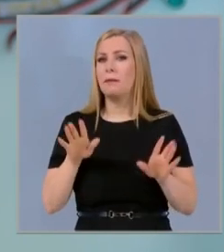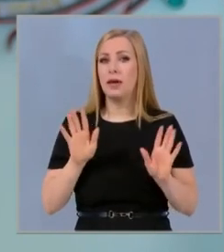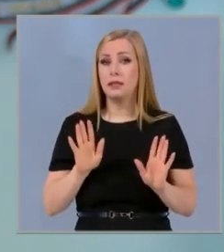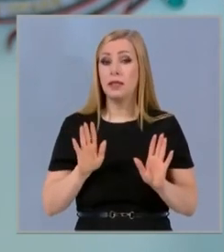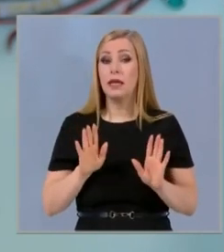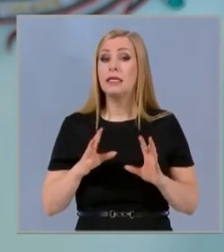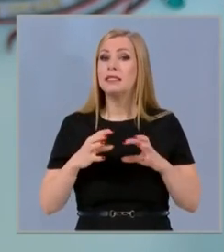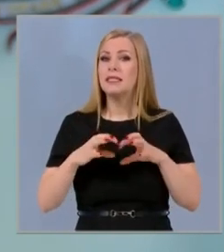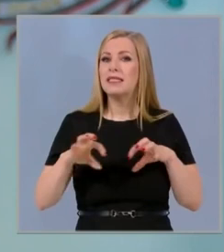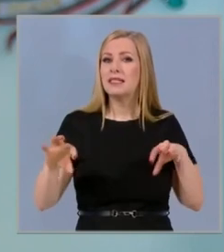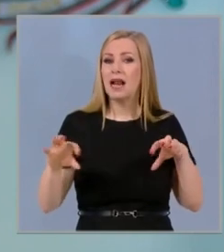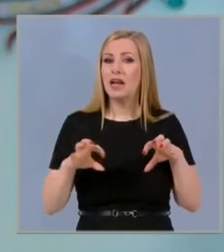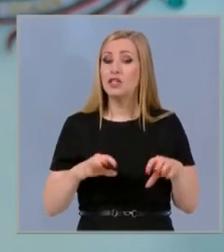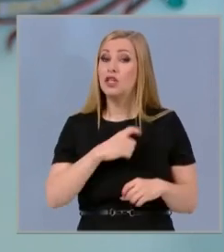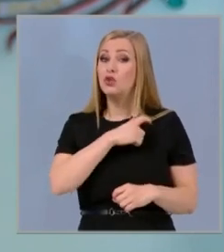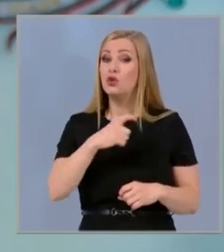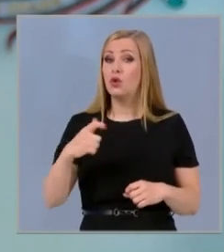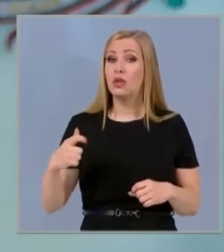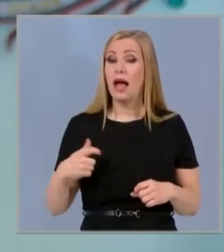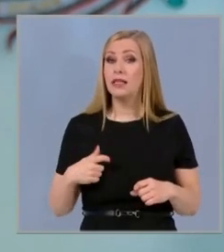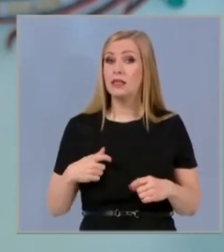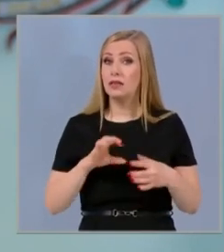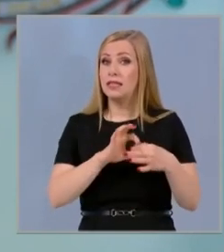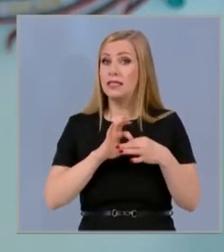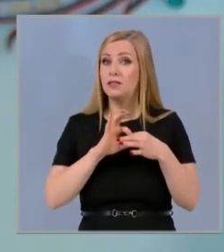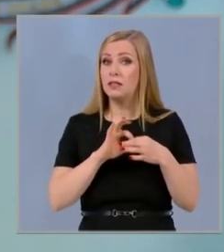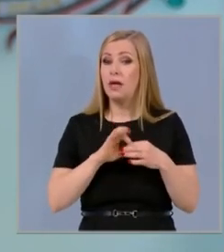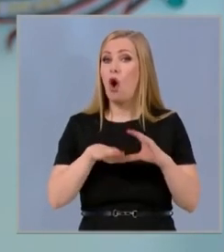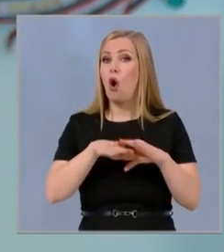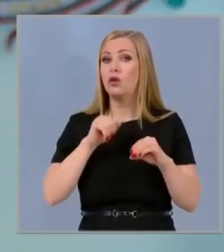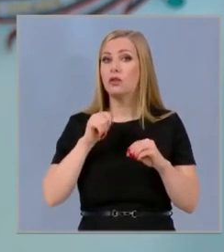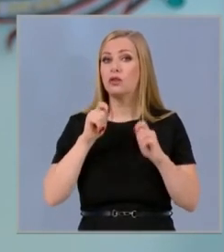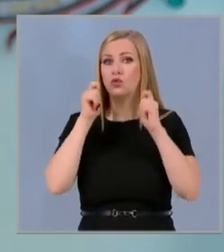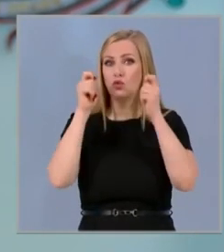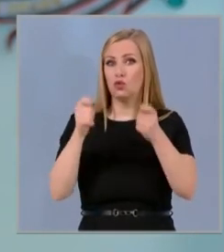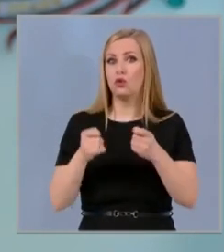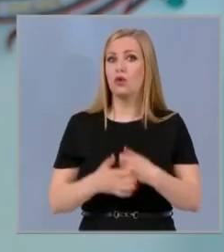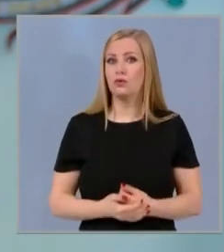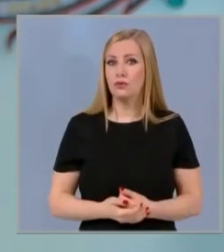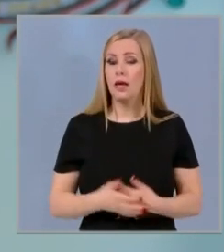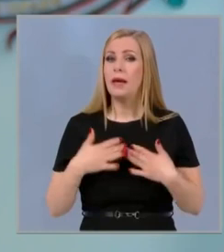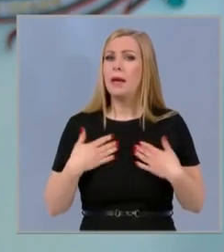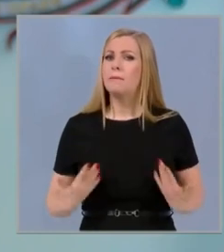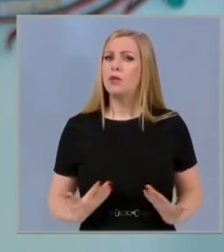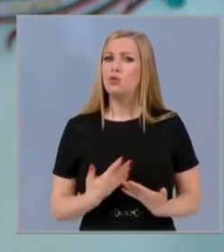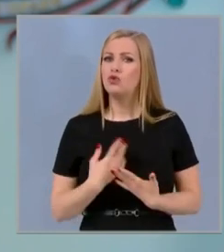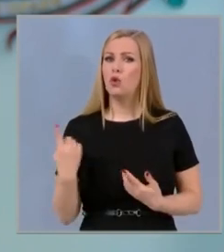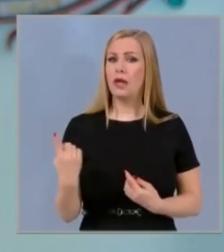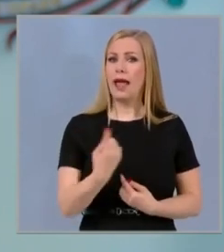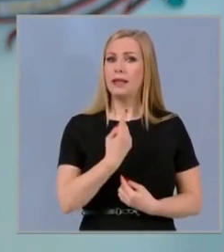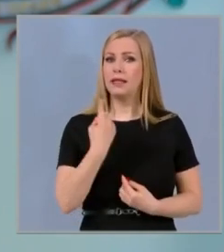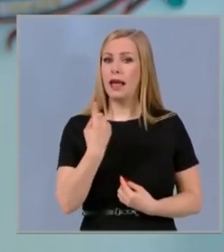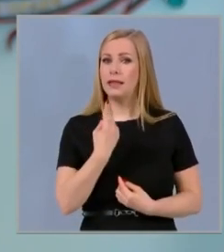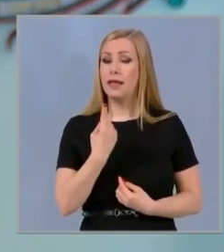с разграждане на националния суверенитет и отказ от достоинство. Имаме нужда от единение и